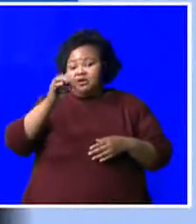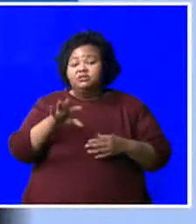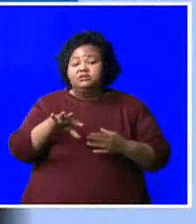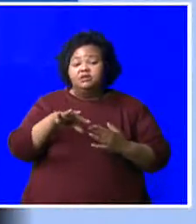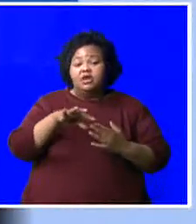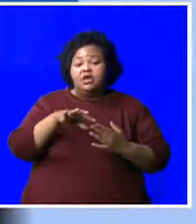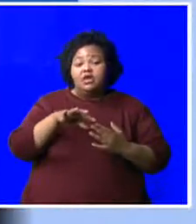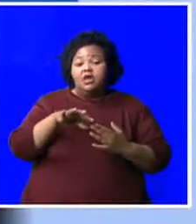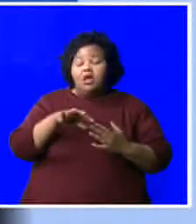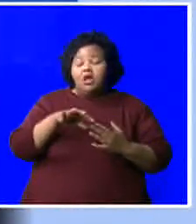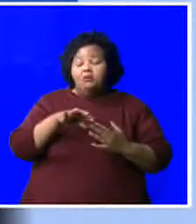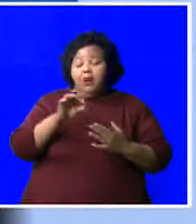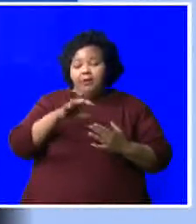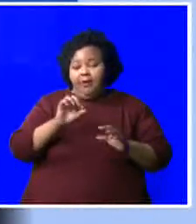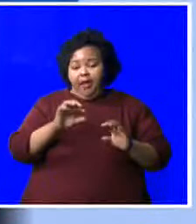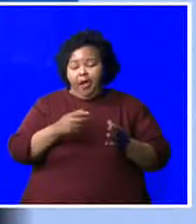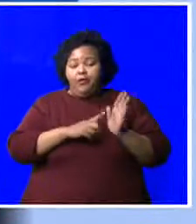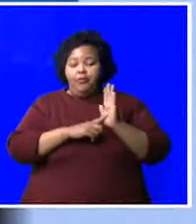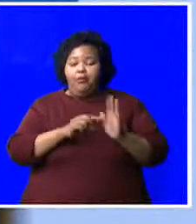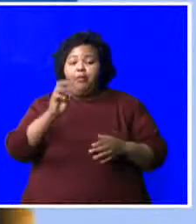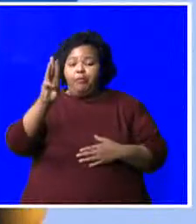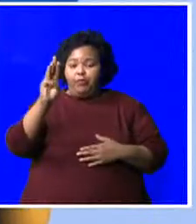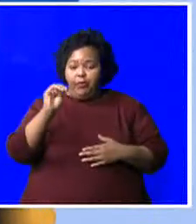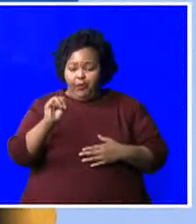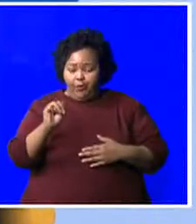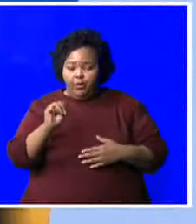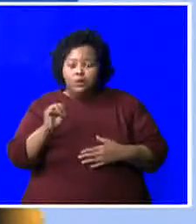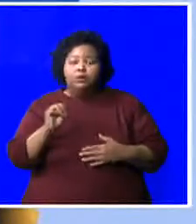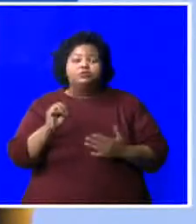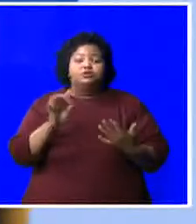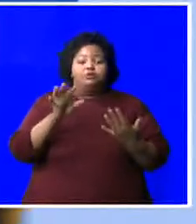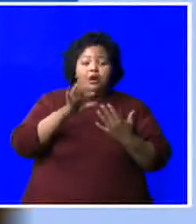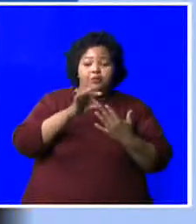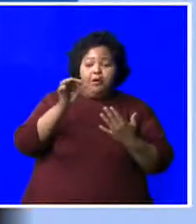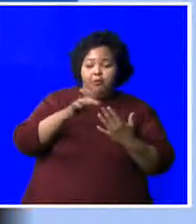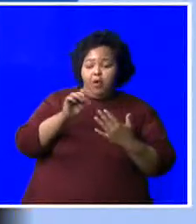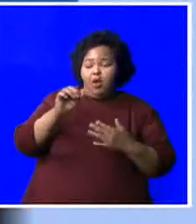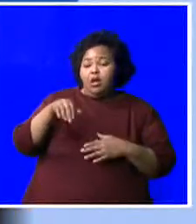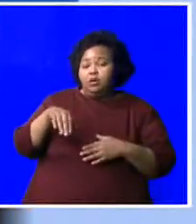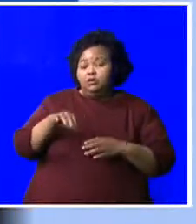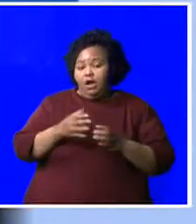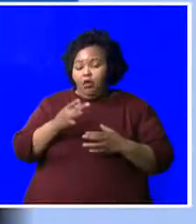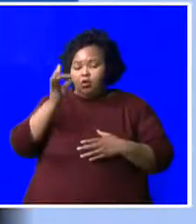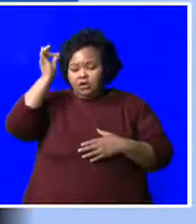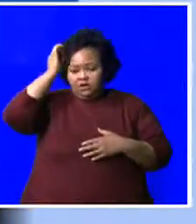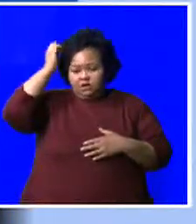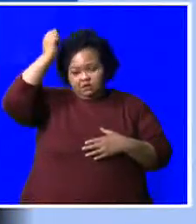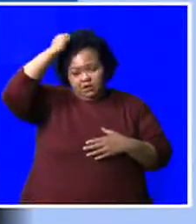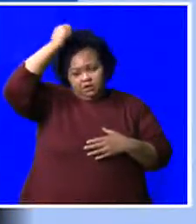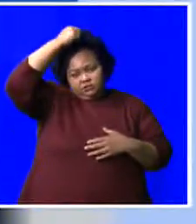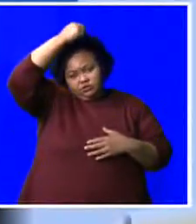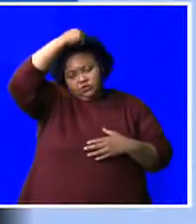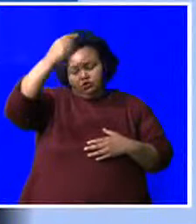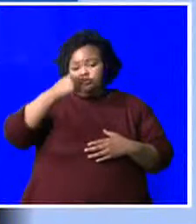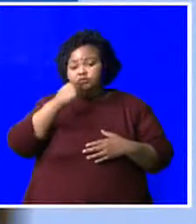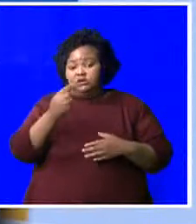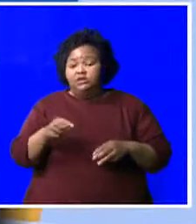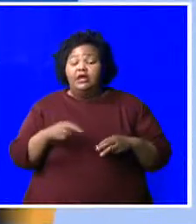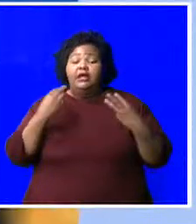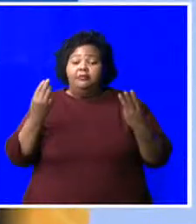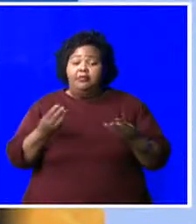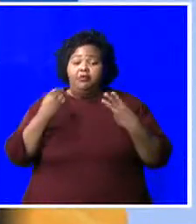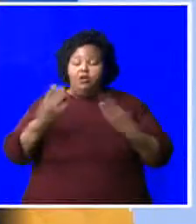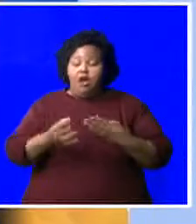ekukhethweni kwandvunankulu nemacabinet ministers ngaloko kutabakhwa lokuhloniphana ngoba itolo bekukhona ukhanza ukuthi nasifika